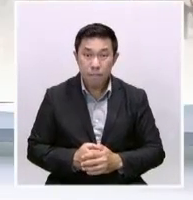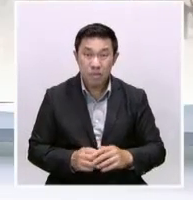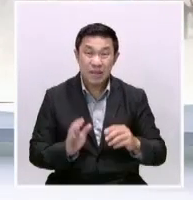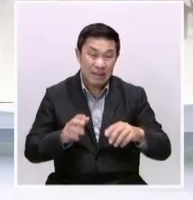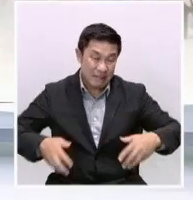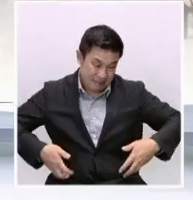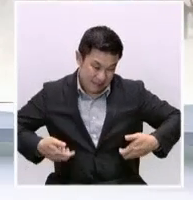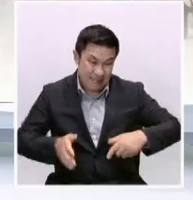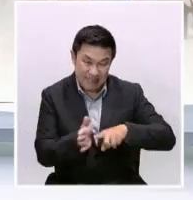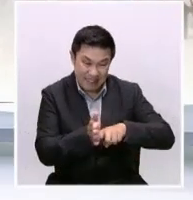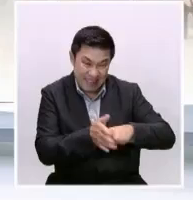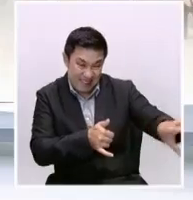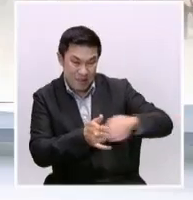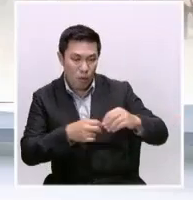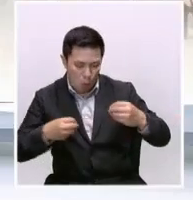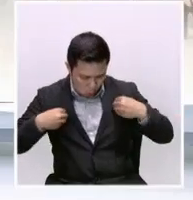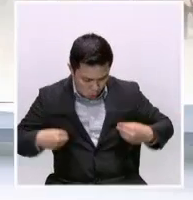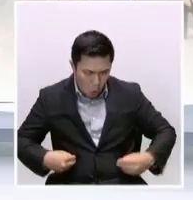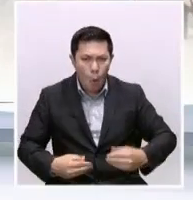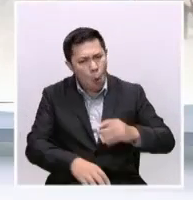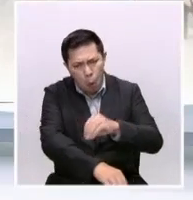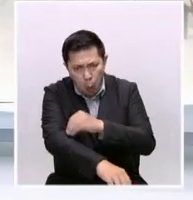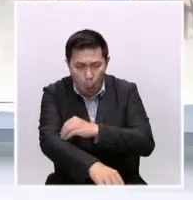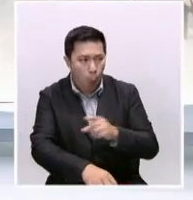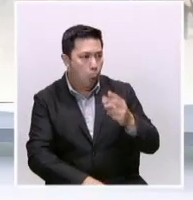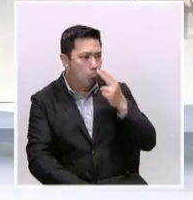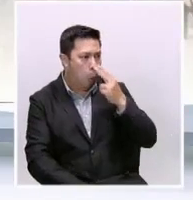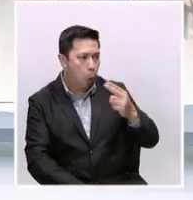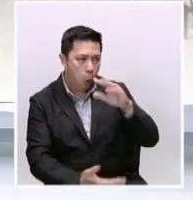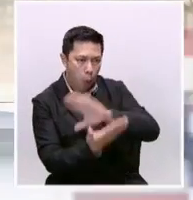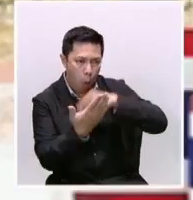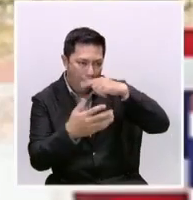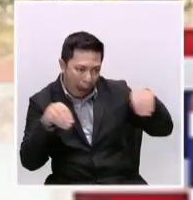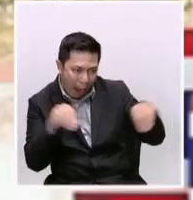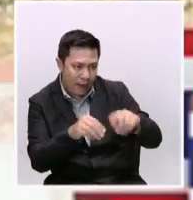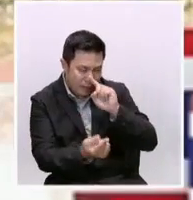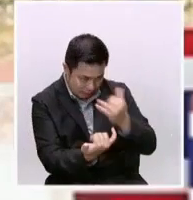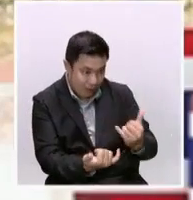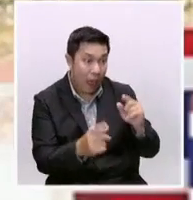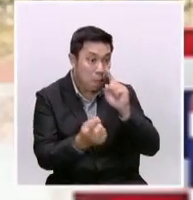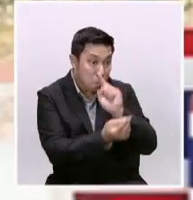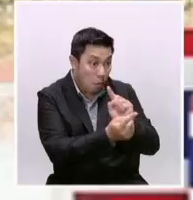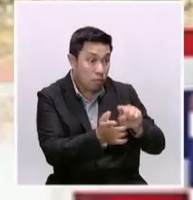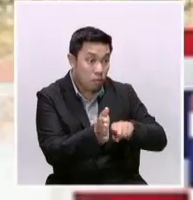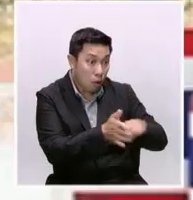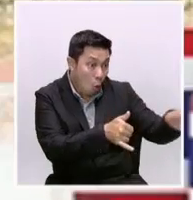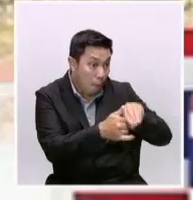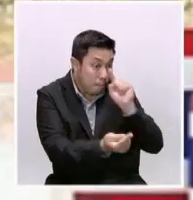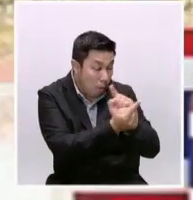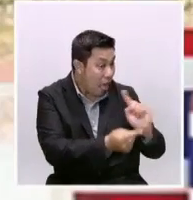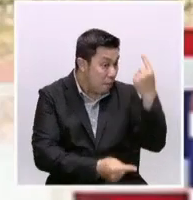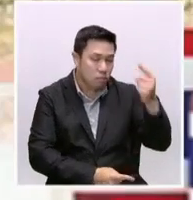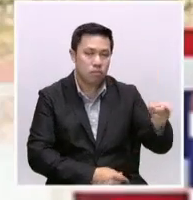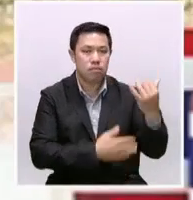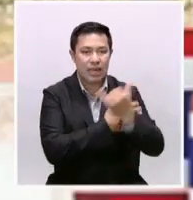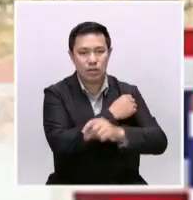งก็น่ากังวลใจอยู่เหมือนกันนะครับเพราะว่าเริ่มขยับเข้ามาใกล้ประเทศไทยเพิ่มมากขึ้นแล้วล่าสุดนี้พบผู้ติดเชื้อที่ประเทศสิงคโปร์เป็นร